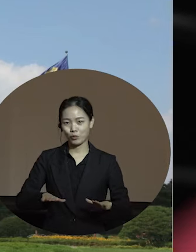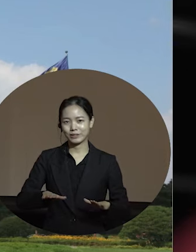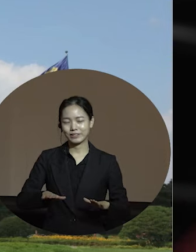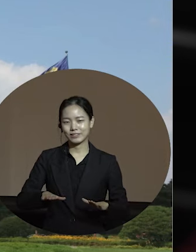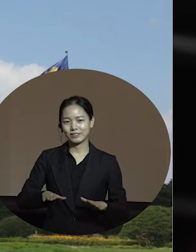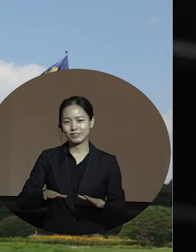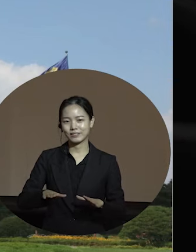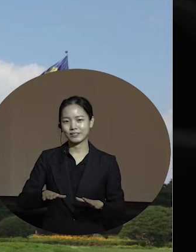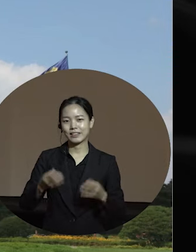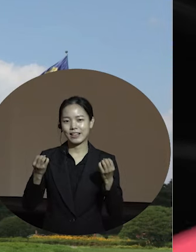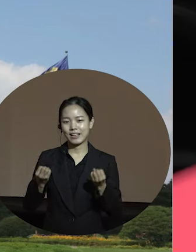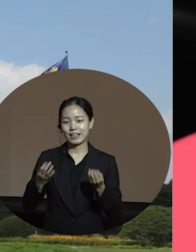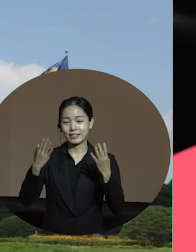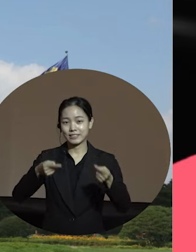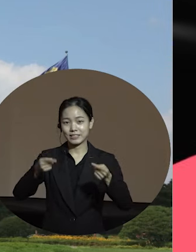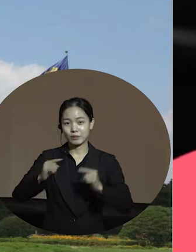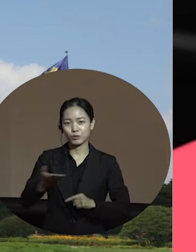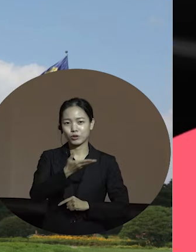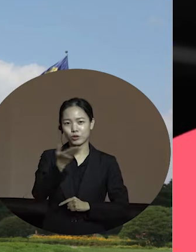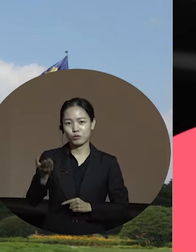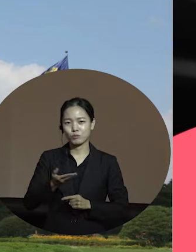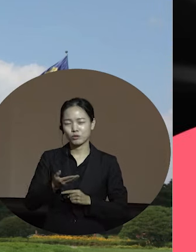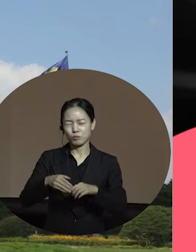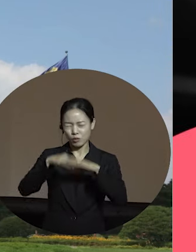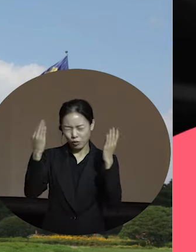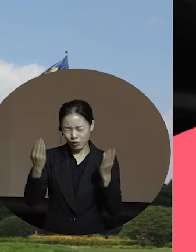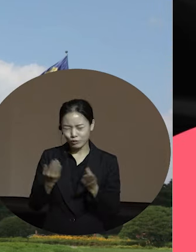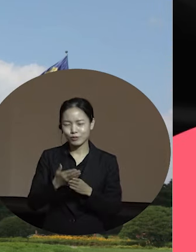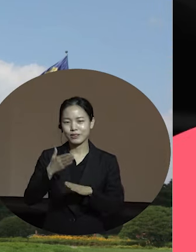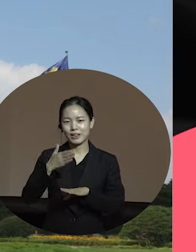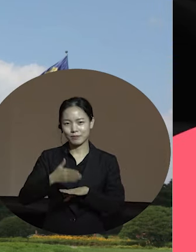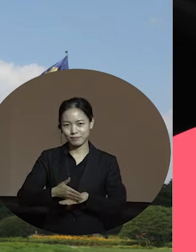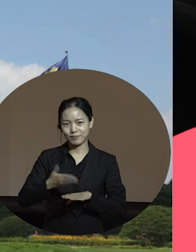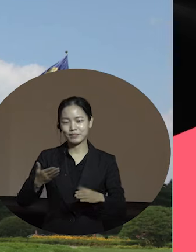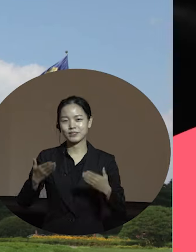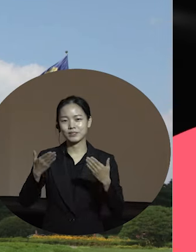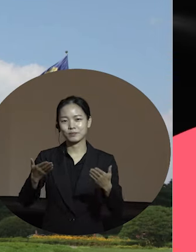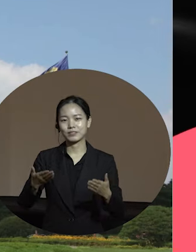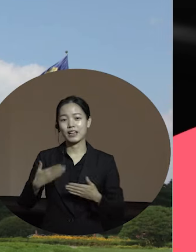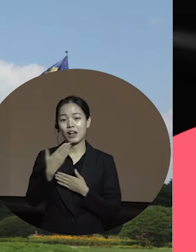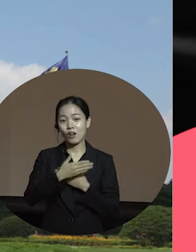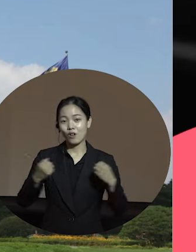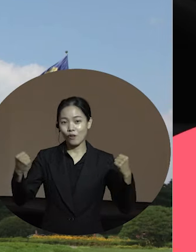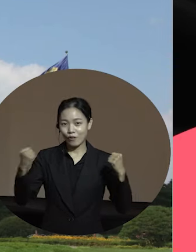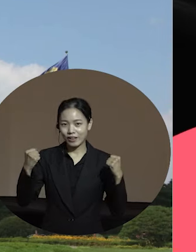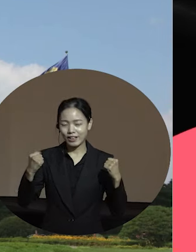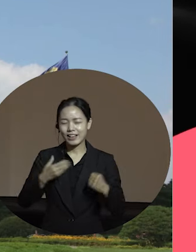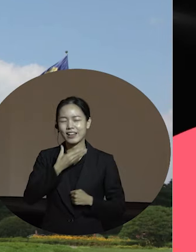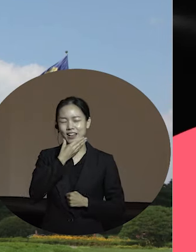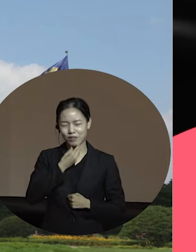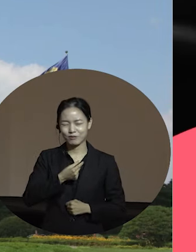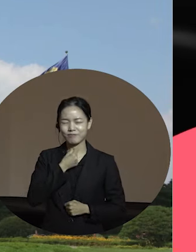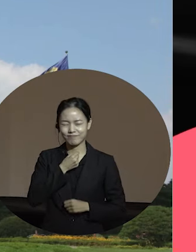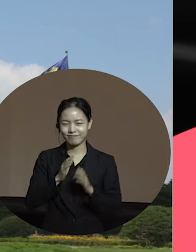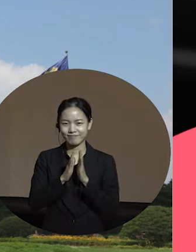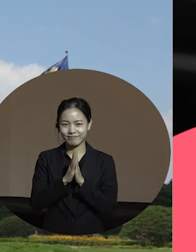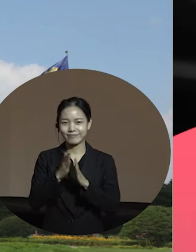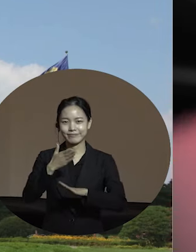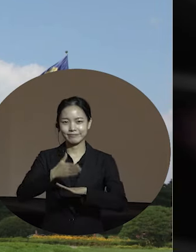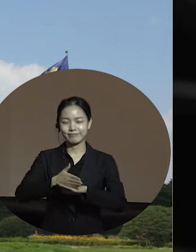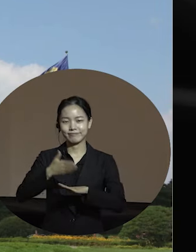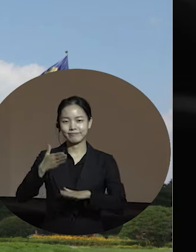뜻깊은 행사에 함께해 주신 모든 분들께 감사드리며 건강과 행운을 기원합니다.